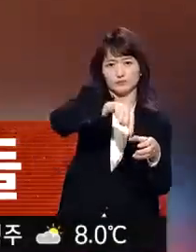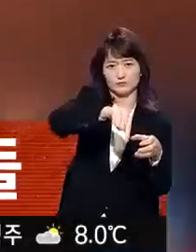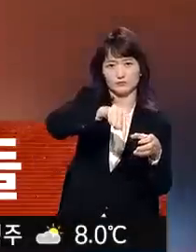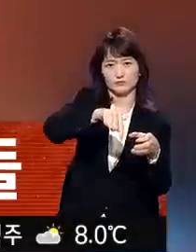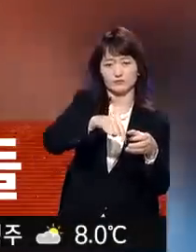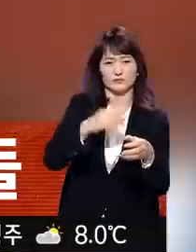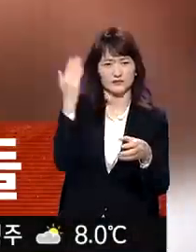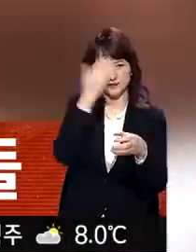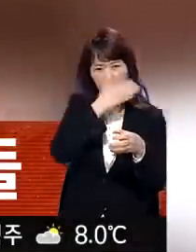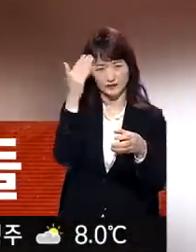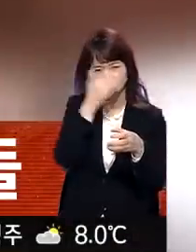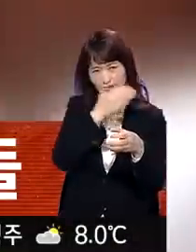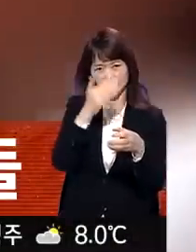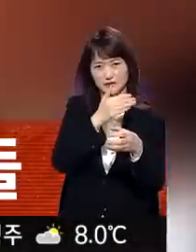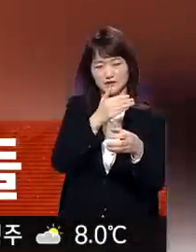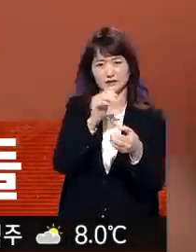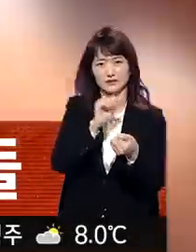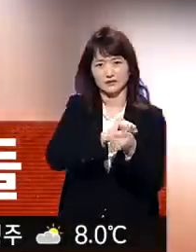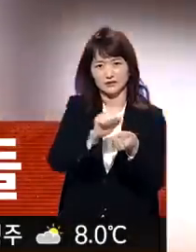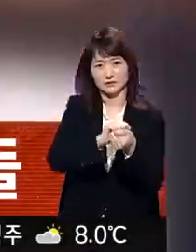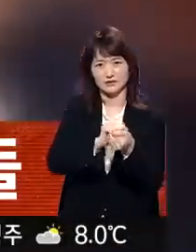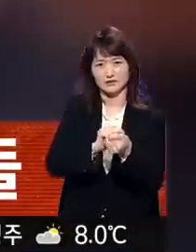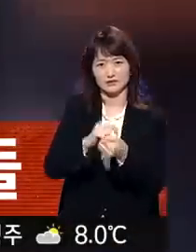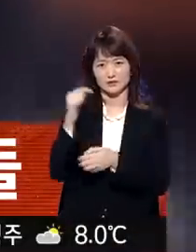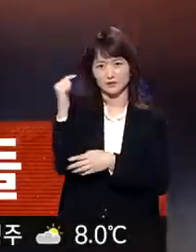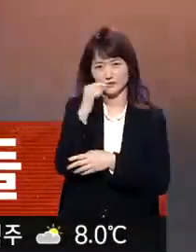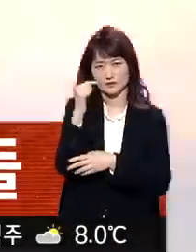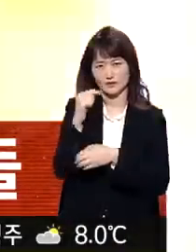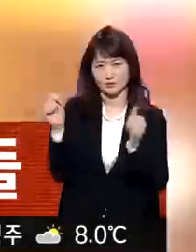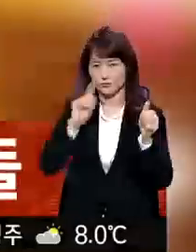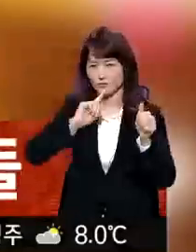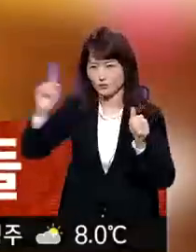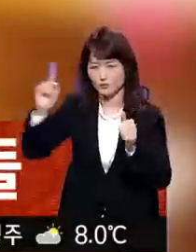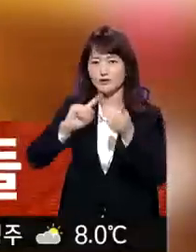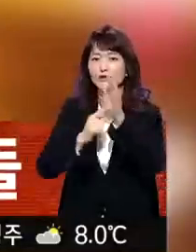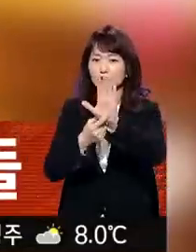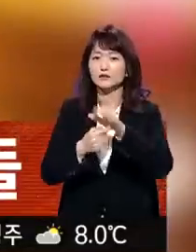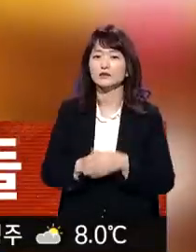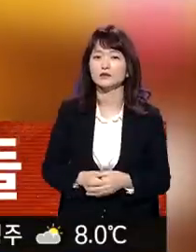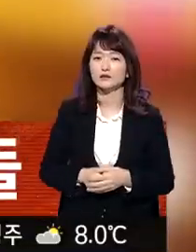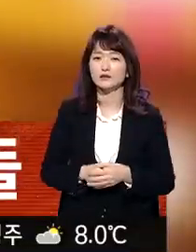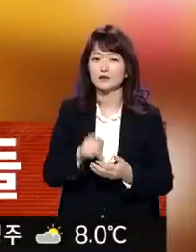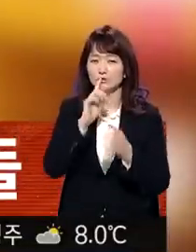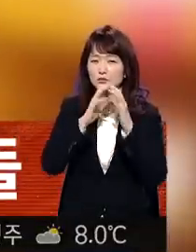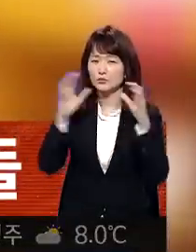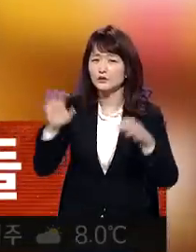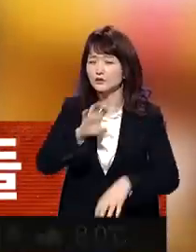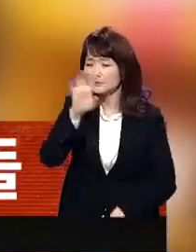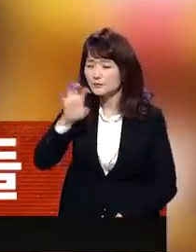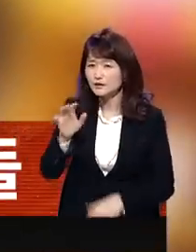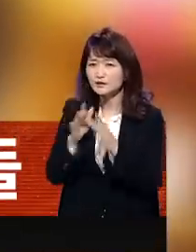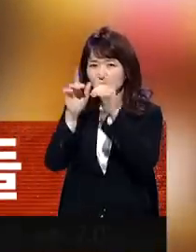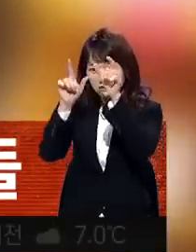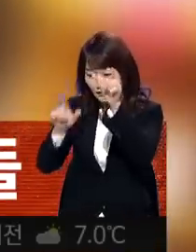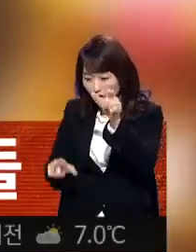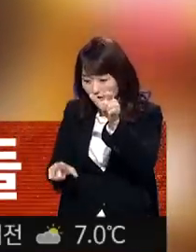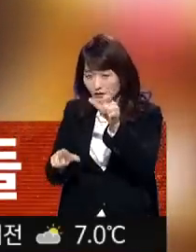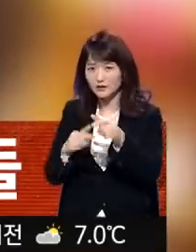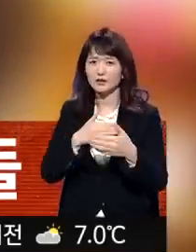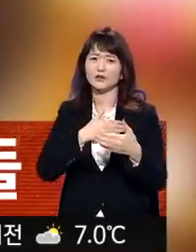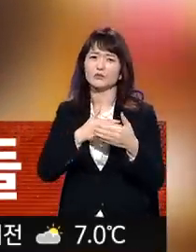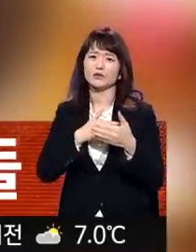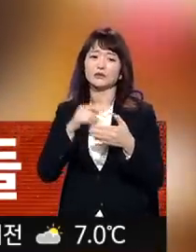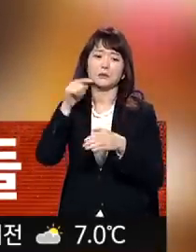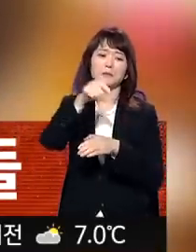소독을 진행하고 민 형사상 엄정하게 대처하겠다고 밝혔습니다. 반복되는 이런 논란에 누리꾼들은 불안해서